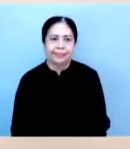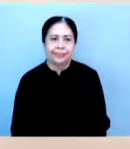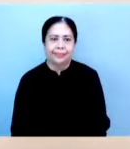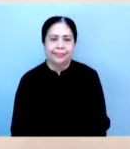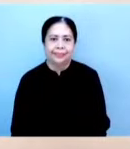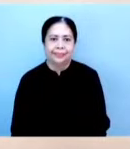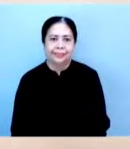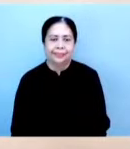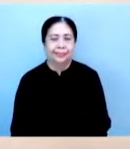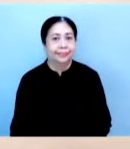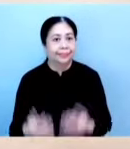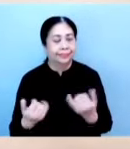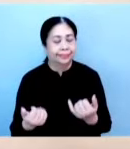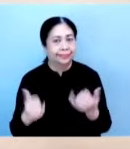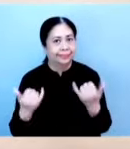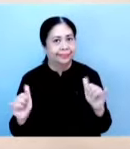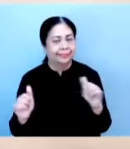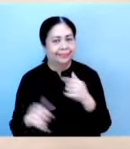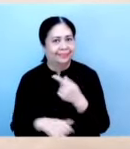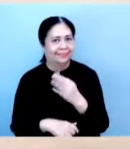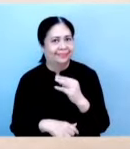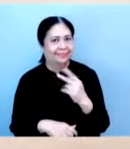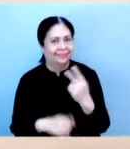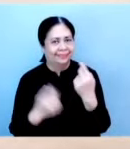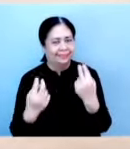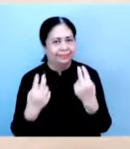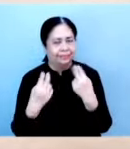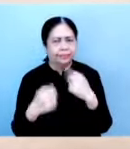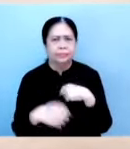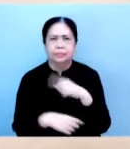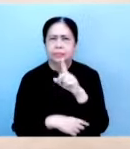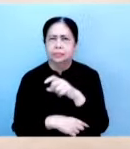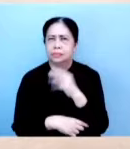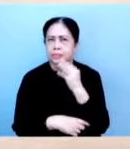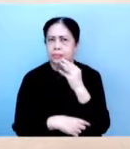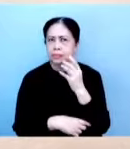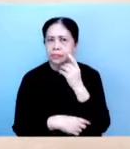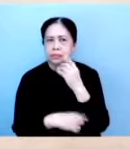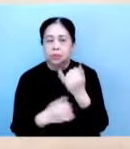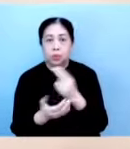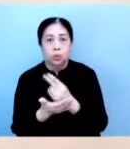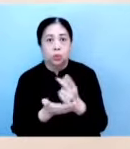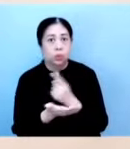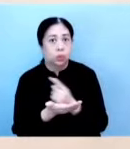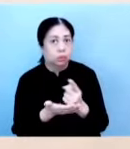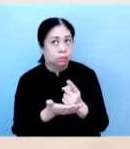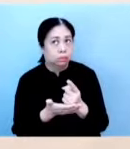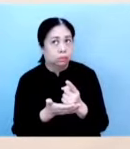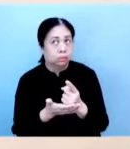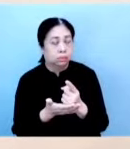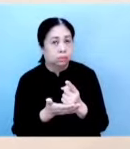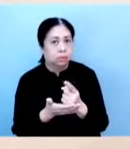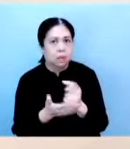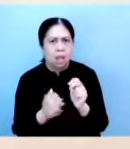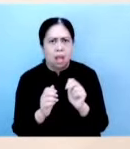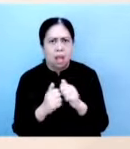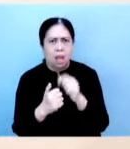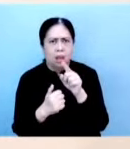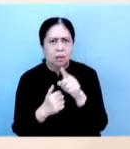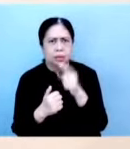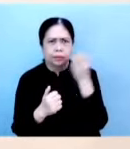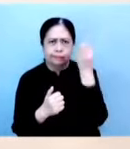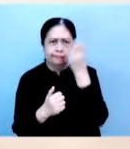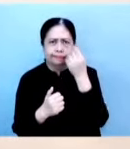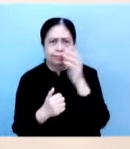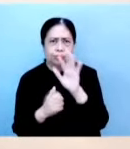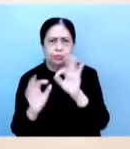h manood pa rin ho kayo ng Good morning kapatid Mau May tanong ako sayo ngayong holy week or at least tuwing Holy Week Paano ba kayo nagninilay-nilay sa